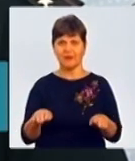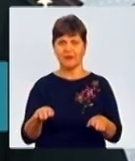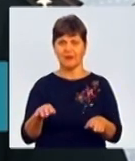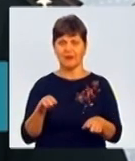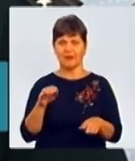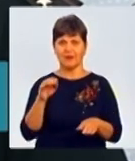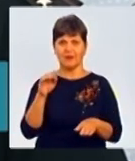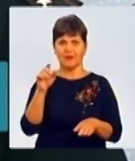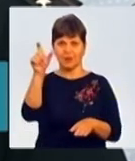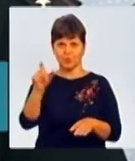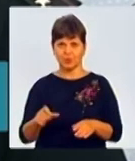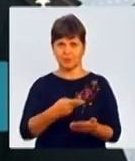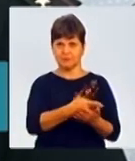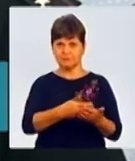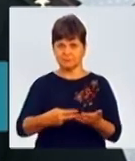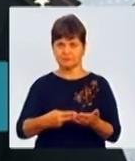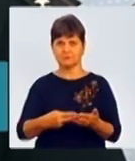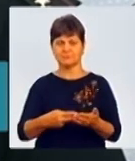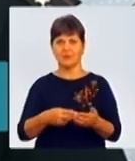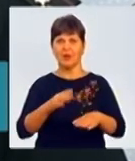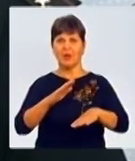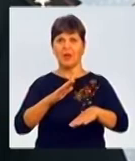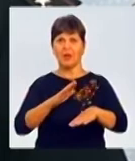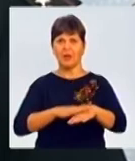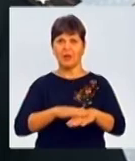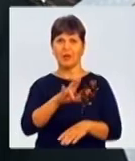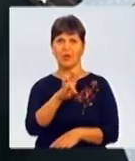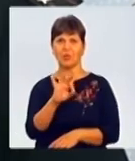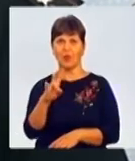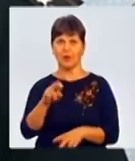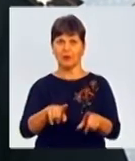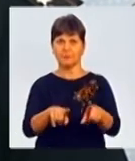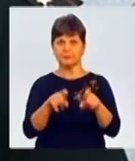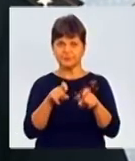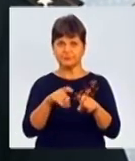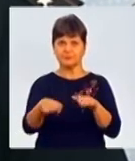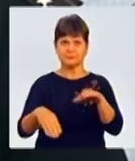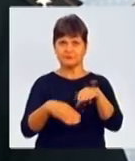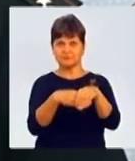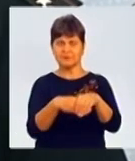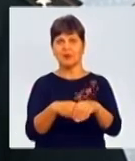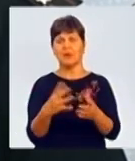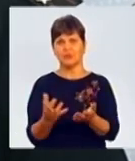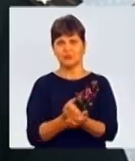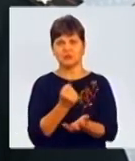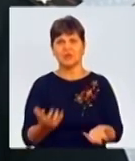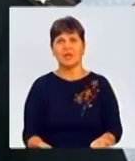ноги одяг або будь-які предмети для того, щоб коліна були зігнуті, і починається реанімація людини.